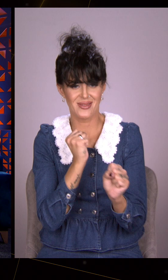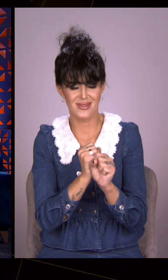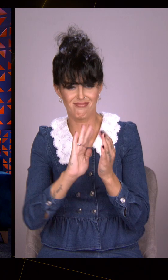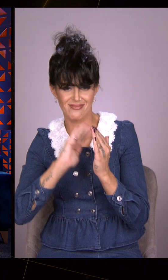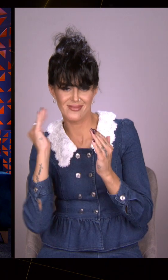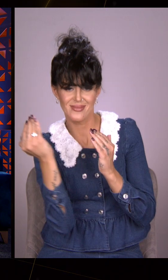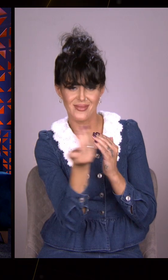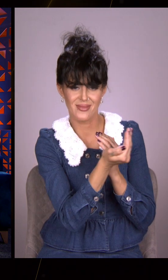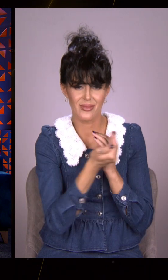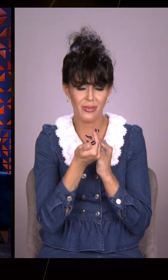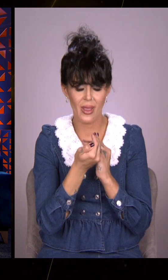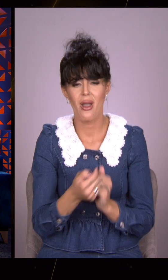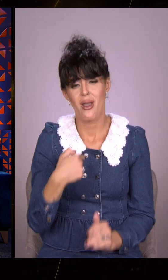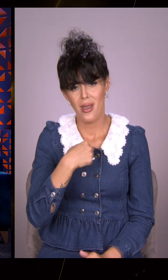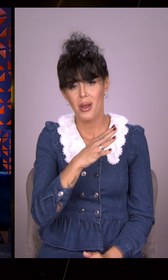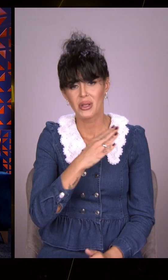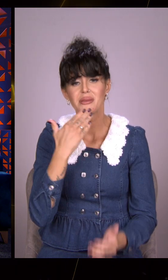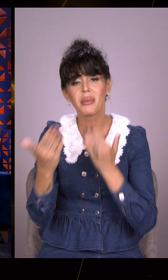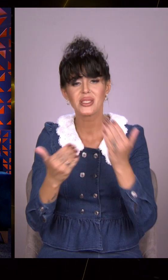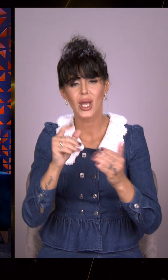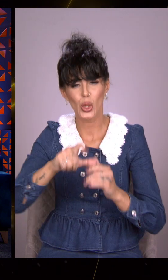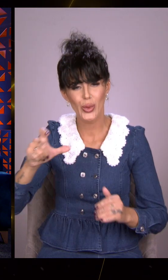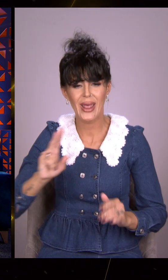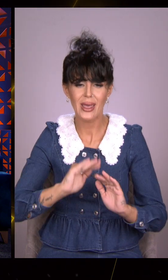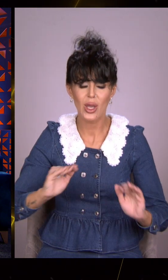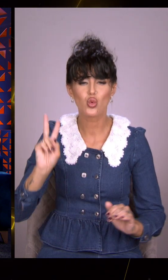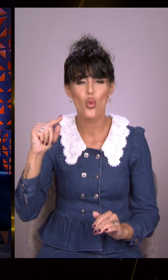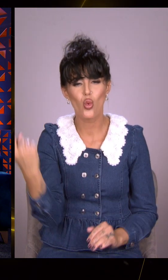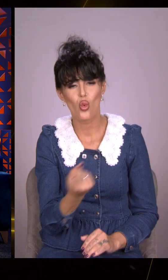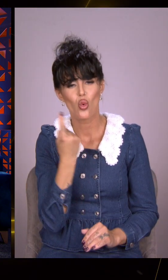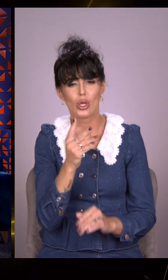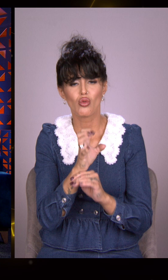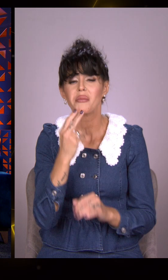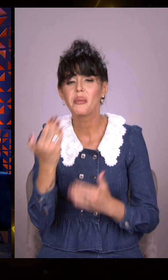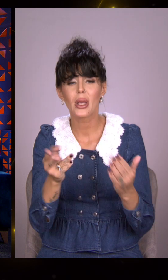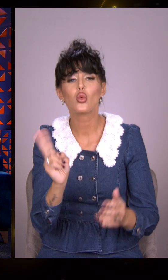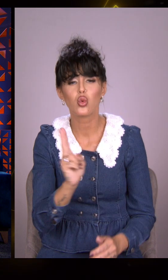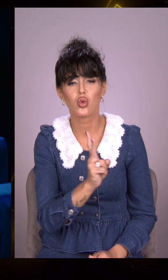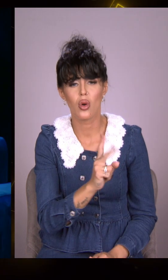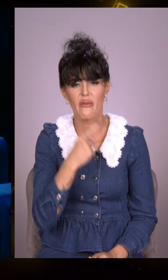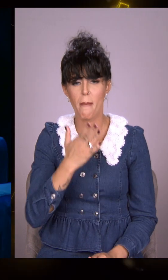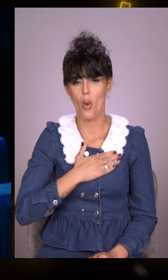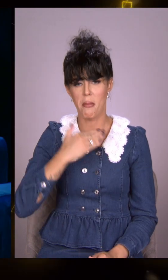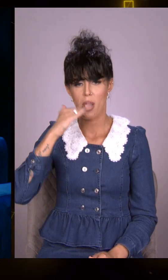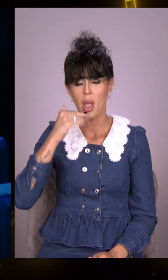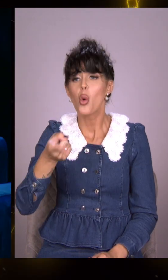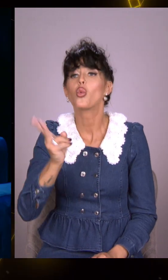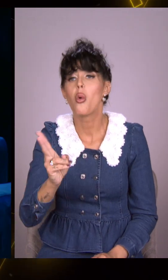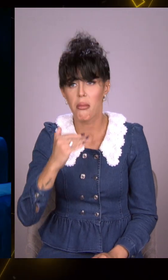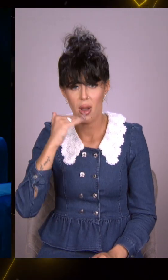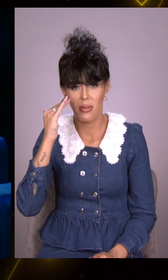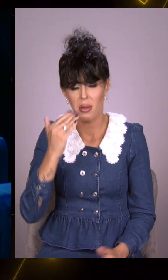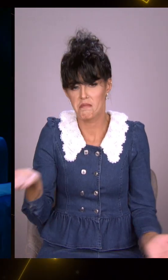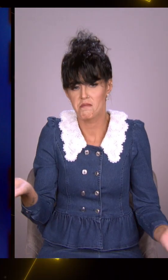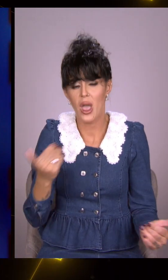Я питала, там хлопчики гуляли з собачками, я попитала, хто, а він каже, мій папа. Ну, я